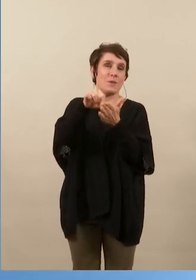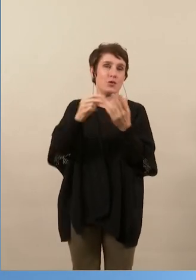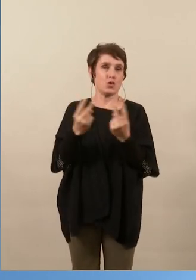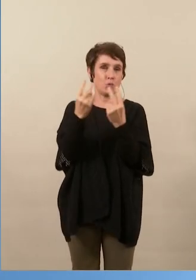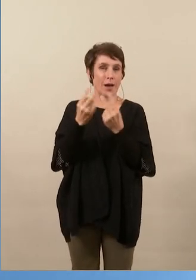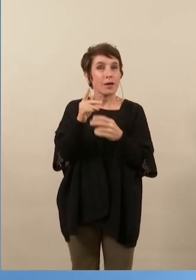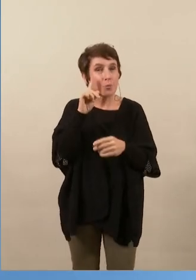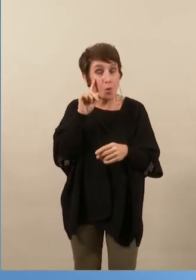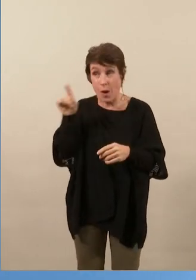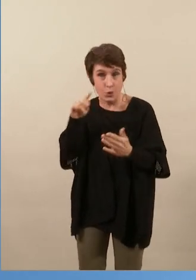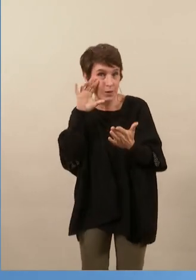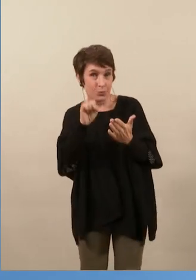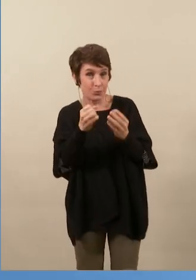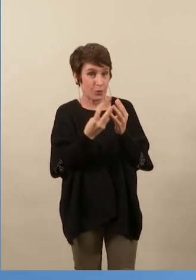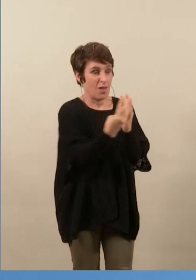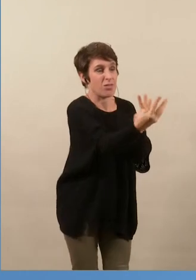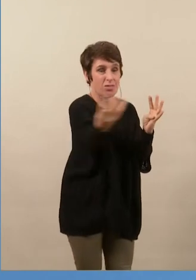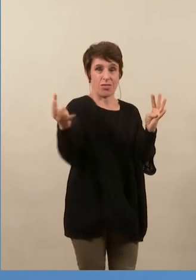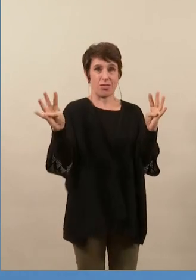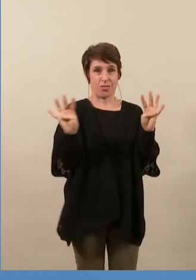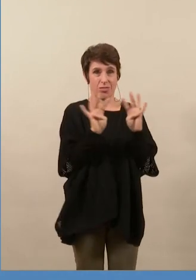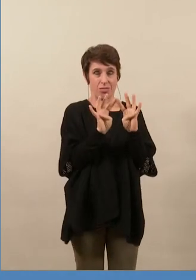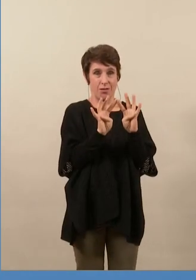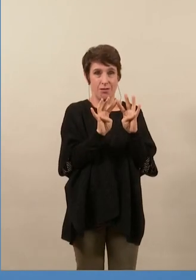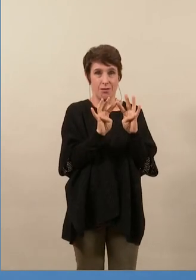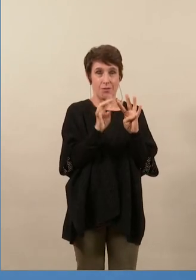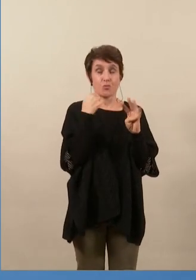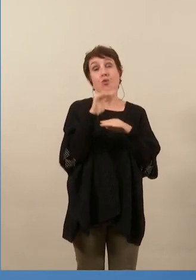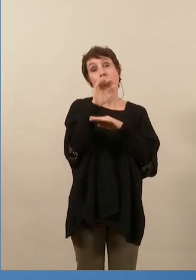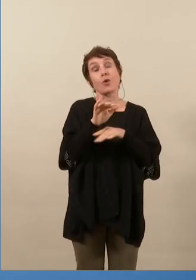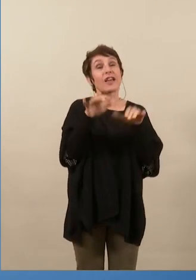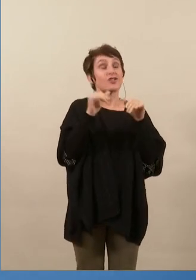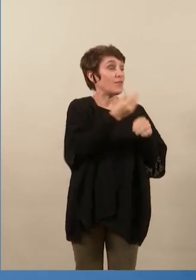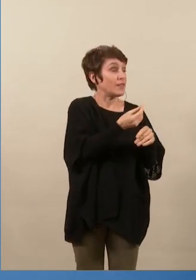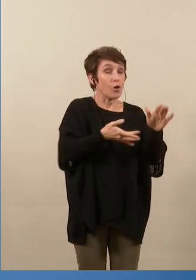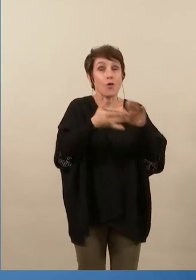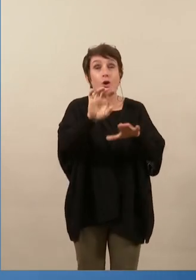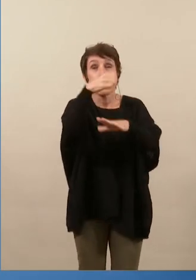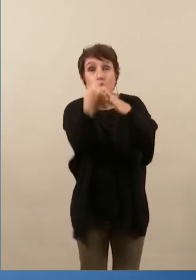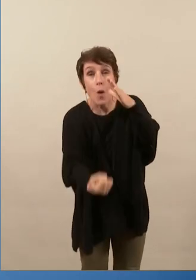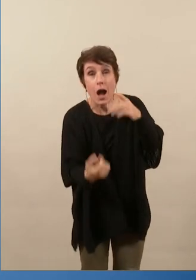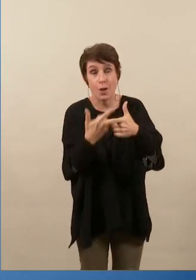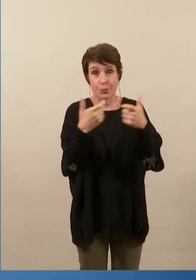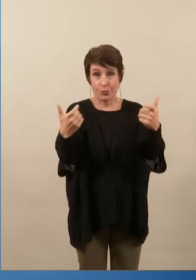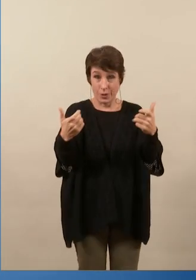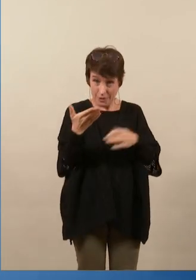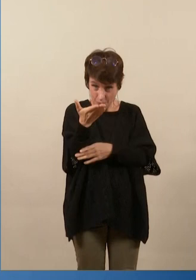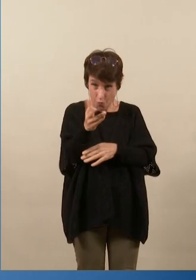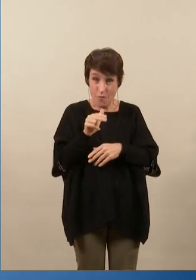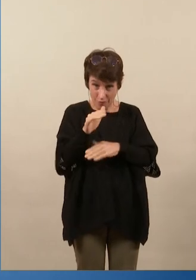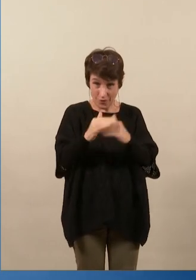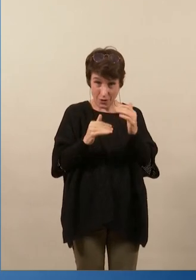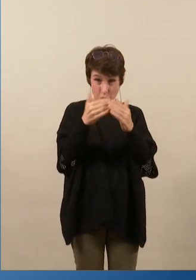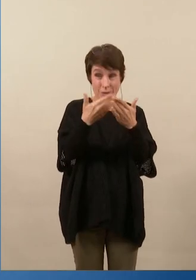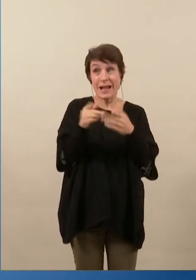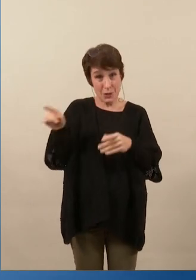protéger pour éviter les les noyades et cetera comme une piscine et donc c'est ce que vous allez construire dans le parc de la villeeneuve en tout